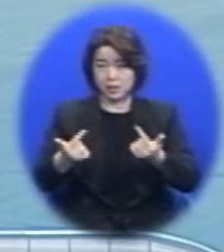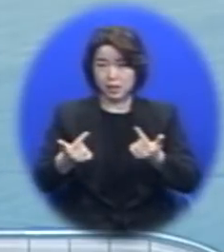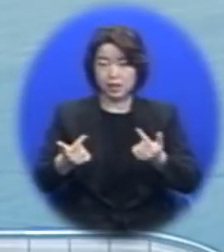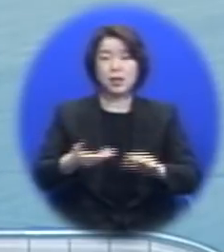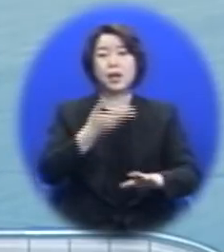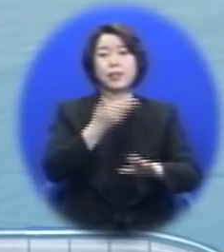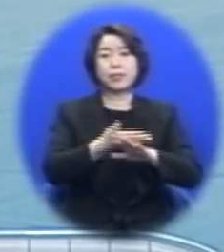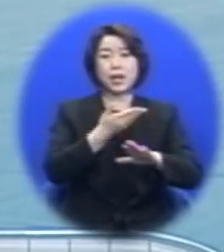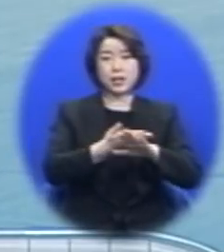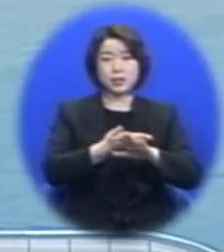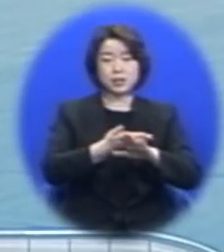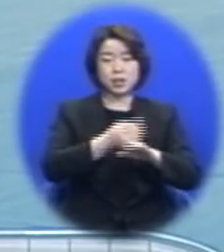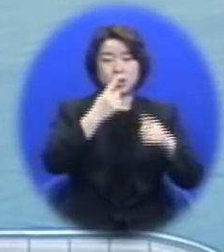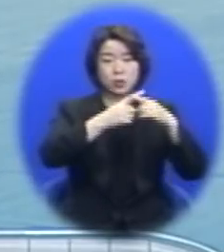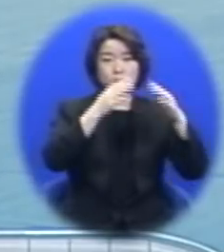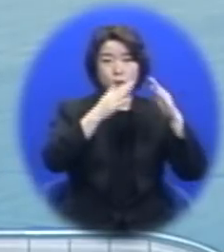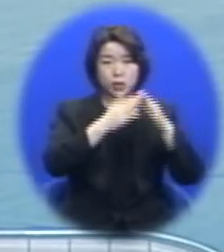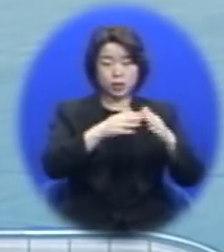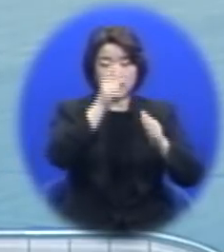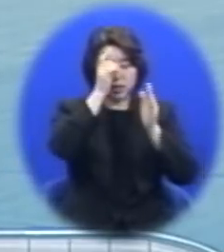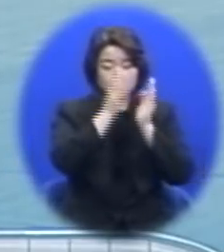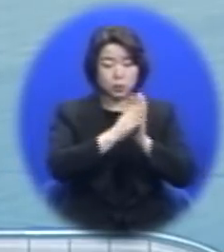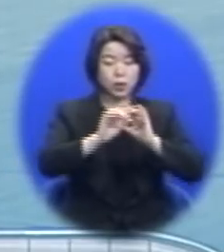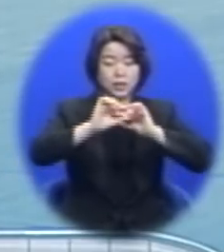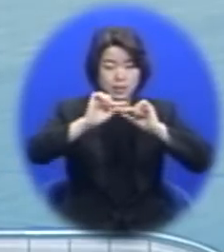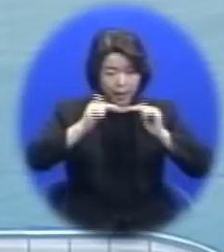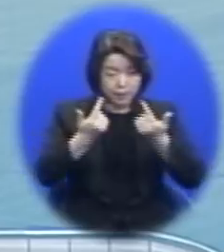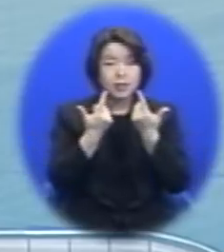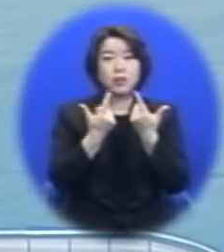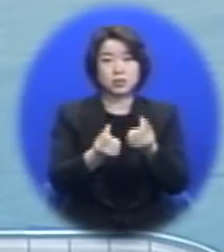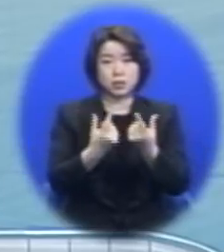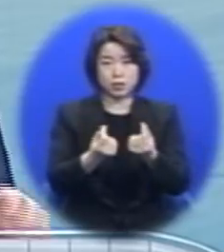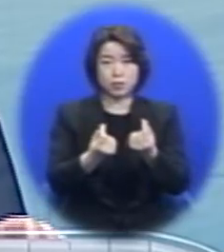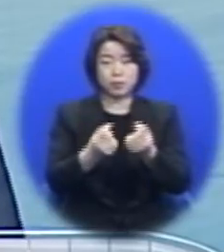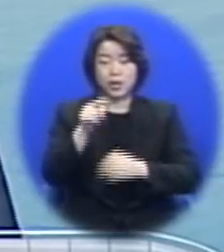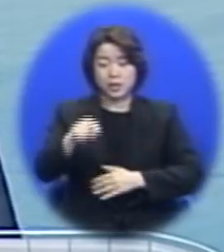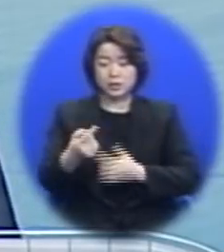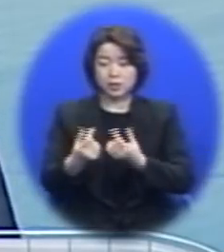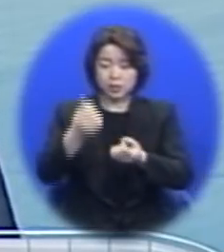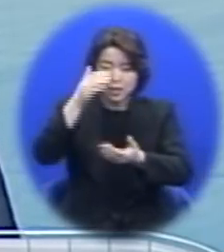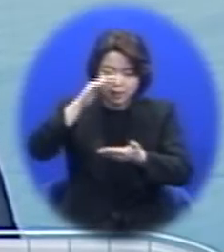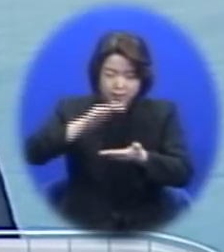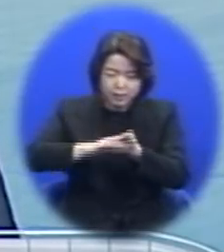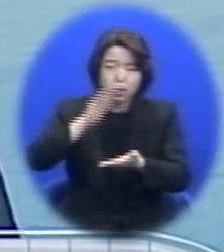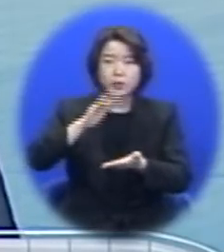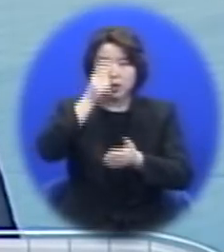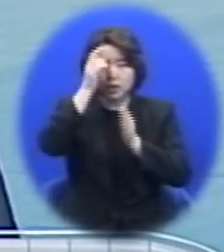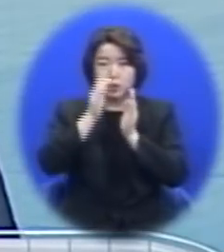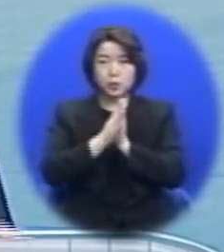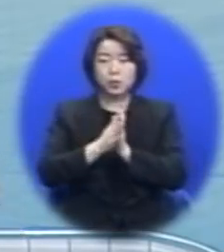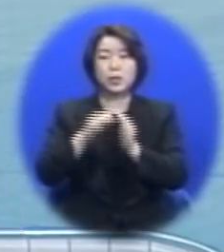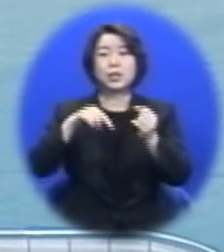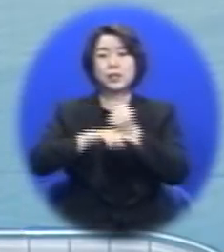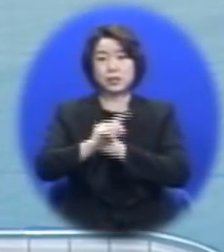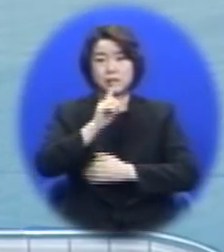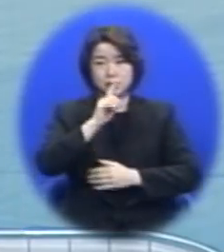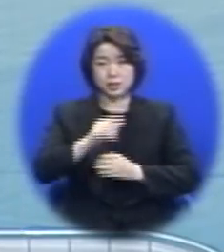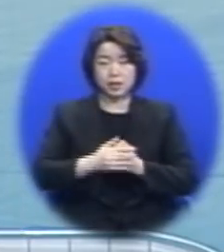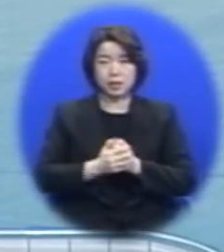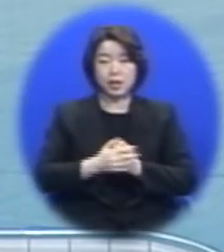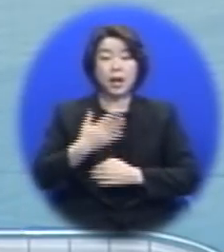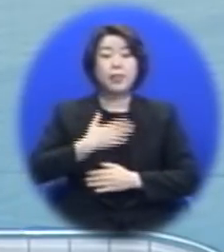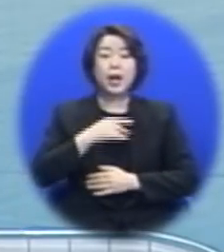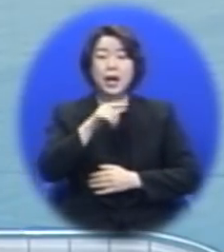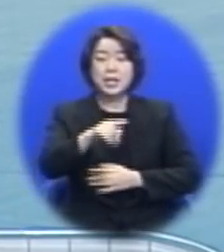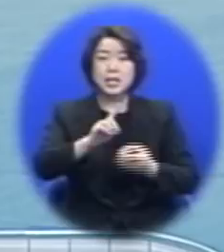다른 교회들이 기도하지 않는 것처럼 그렇게 뜨겁게 기도해야 한다는 것이니라. 내가 이에 대한